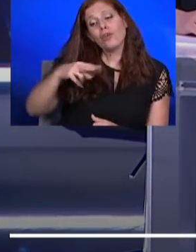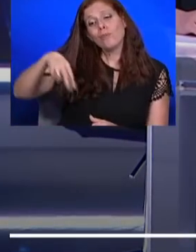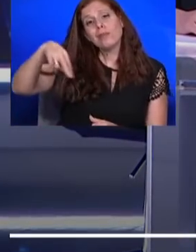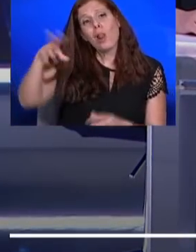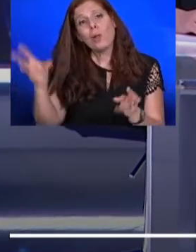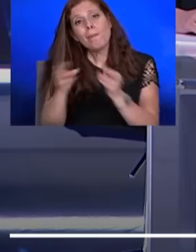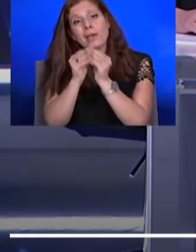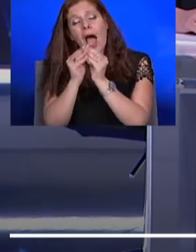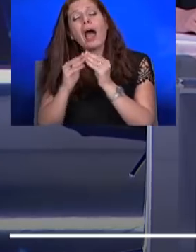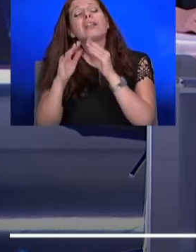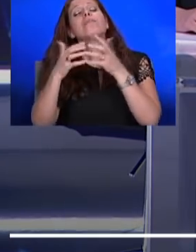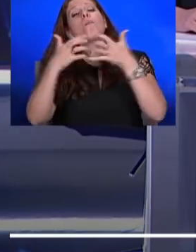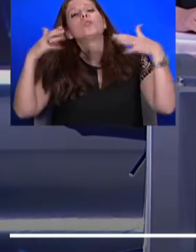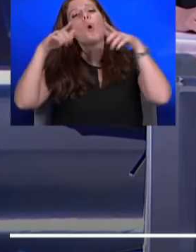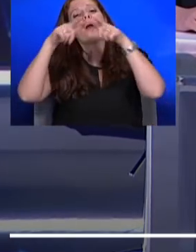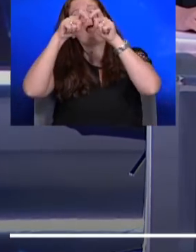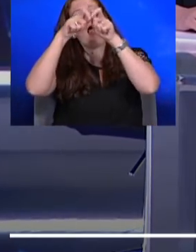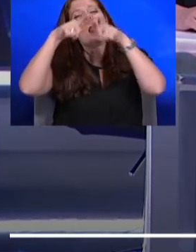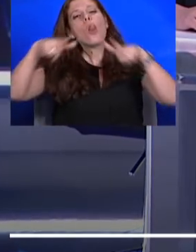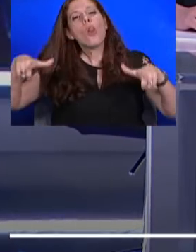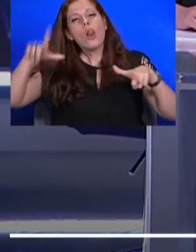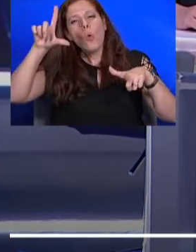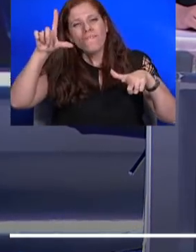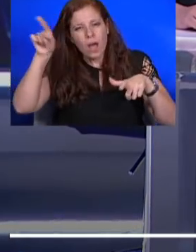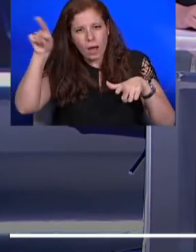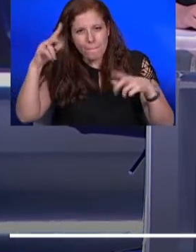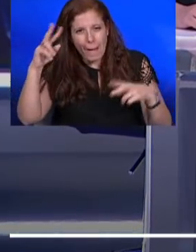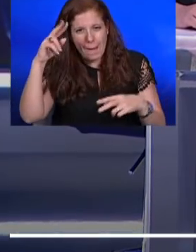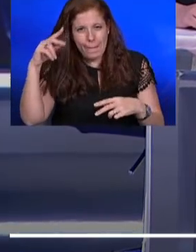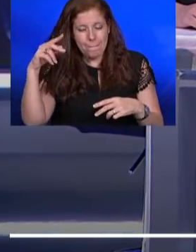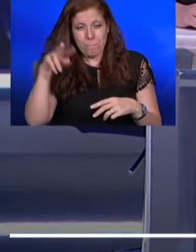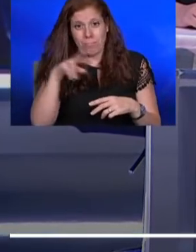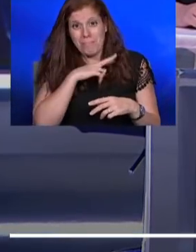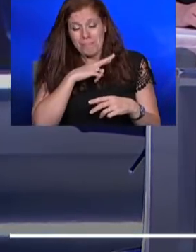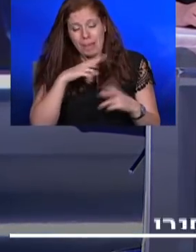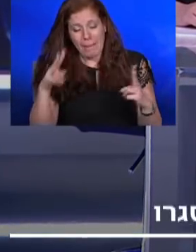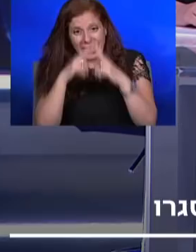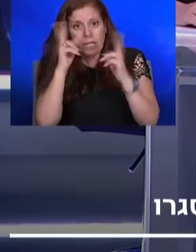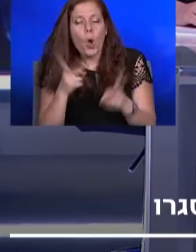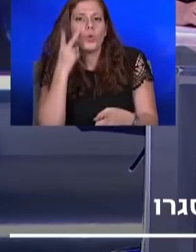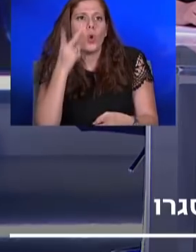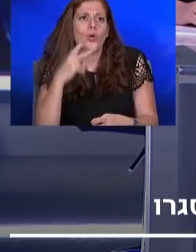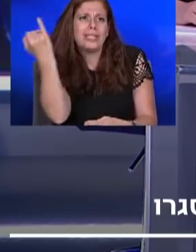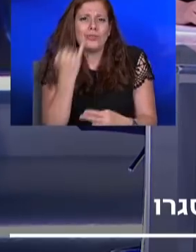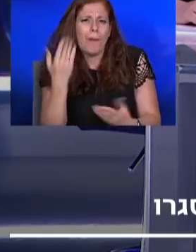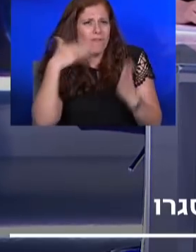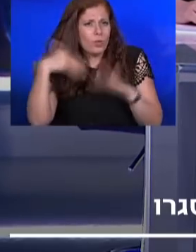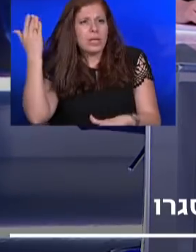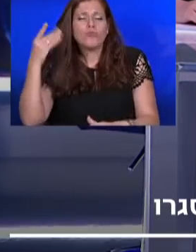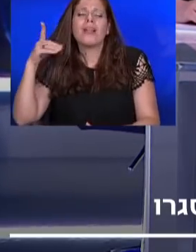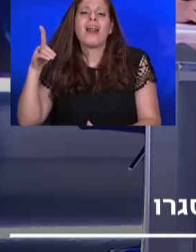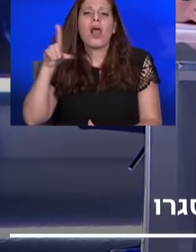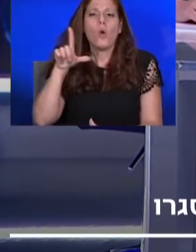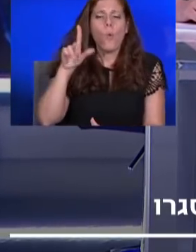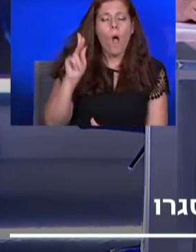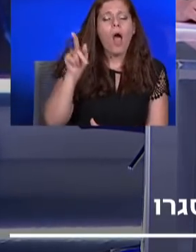במוזיאון, היינו יכולות לראות ביחד את הציור המפורסם של דלקרואה, החירות מובילה את העם, אישה